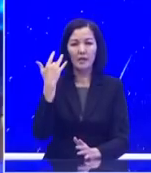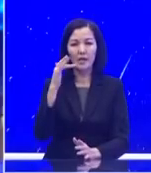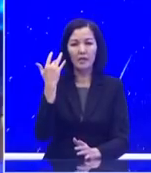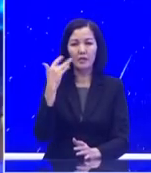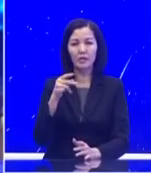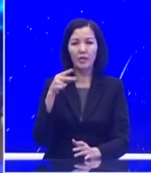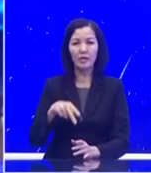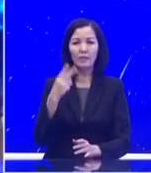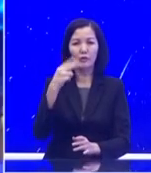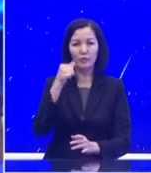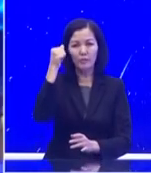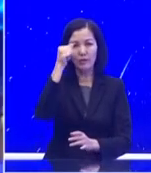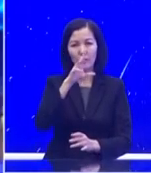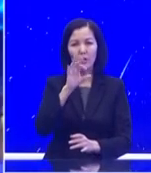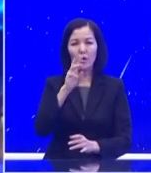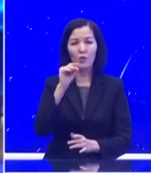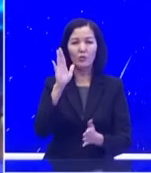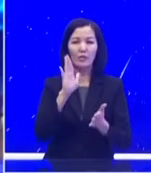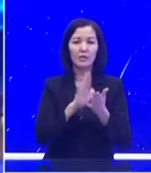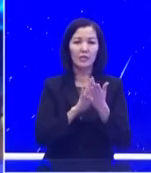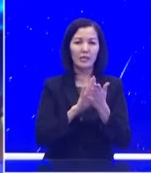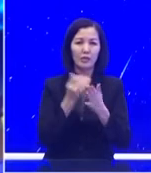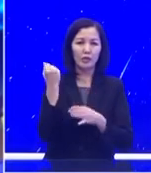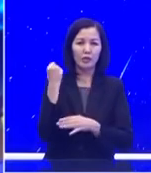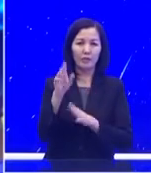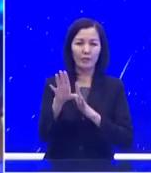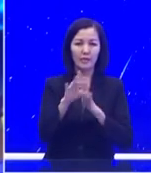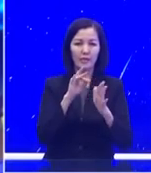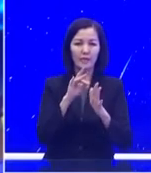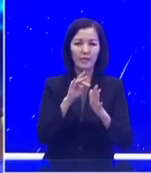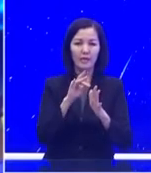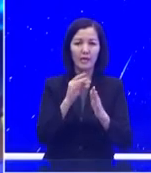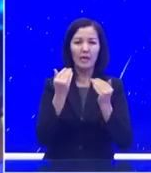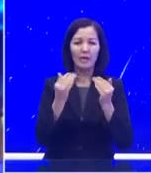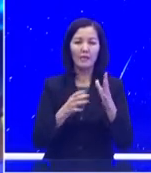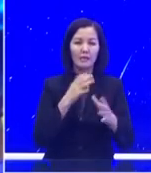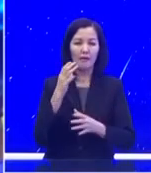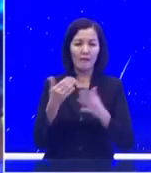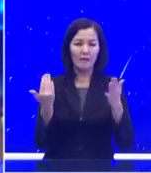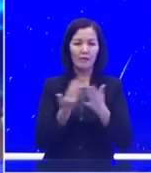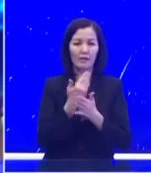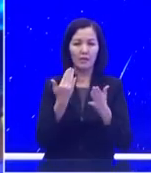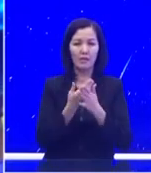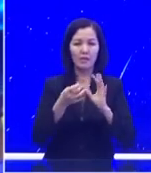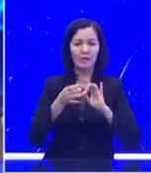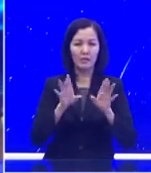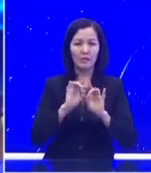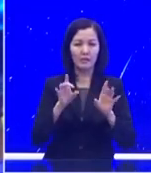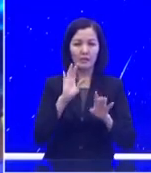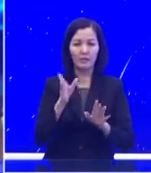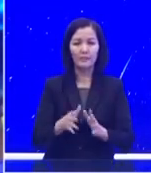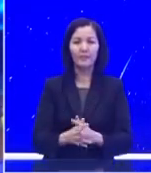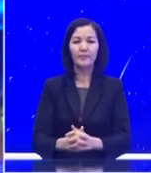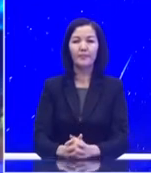Ақшта 2020 жылғы Оскар сыйлығының жеңімпаздары анықталды. Антарктидада ауа температурасы күрт жылынды. Осы